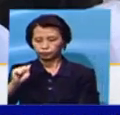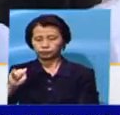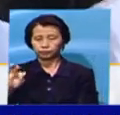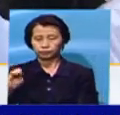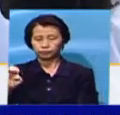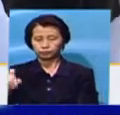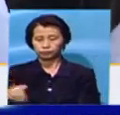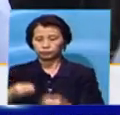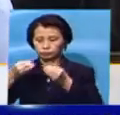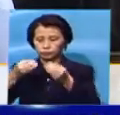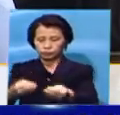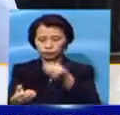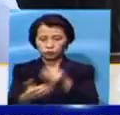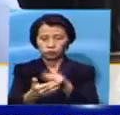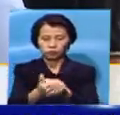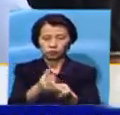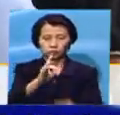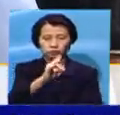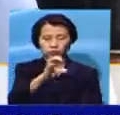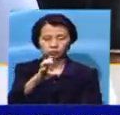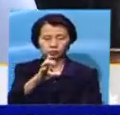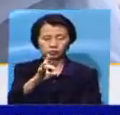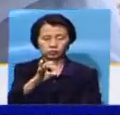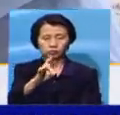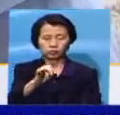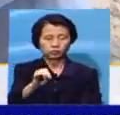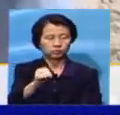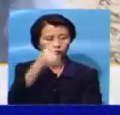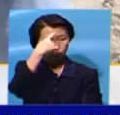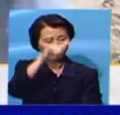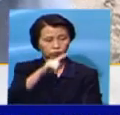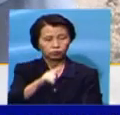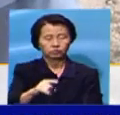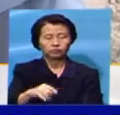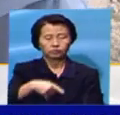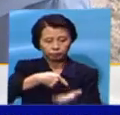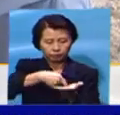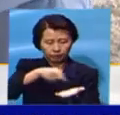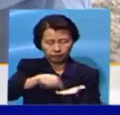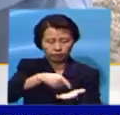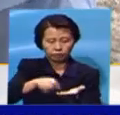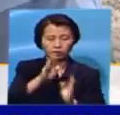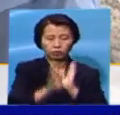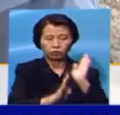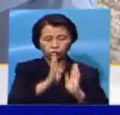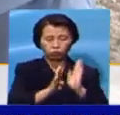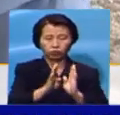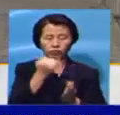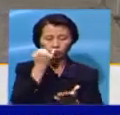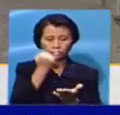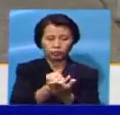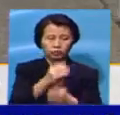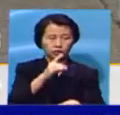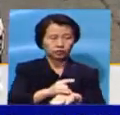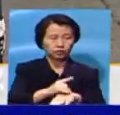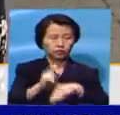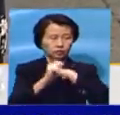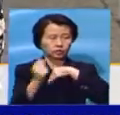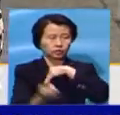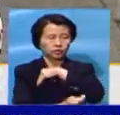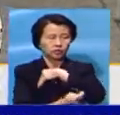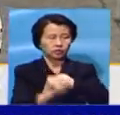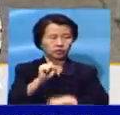memberi Wang rm890 kepada Mohammad Hassan shauki bagi membiayai perbuatan pengganas di taman keladi sungai